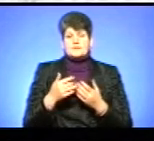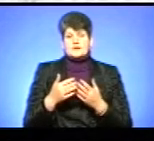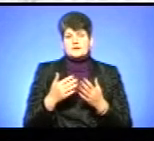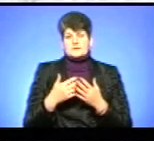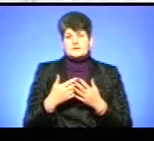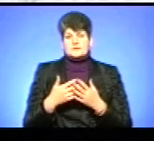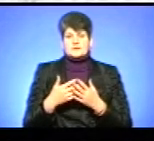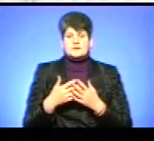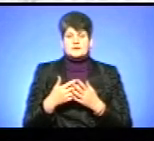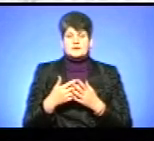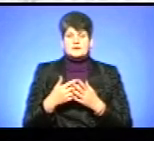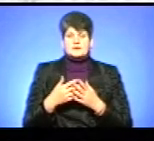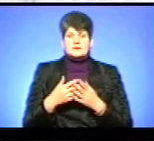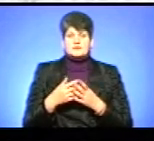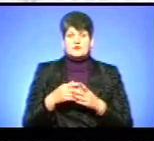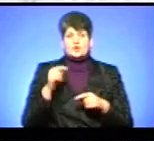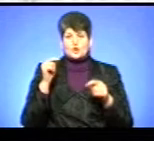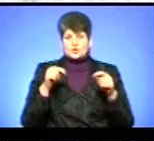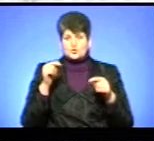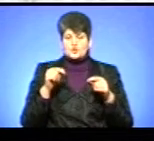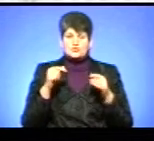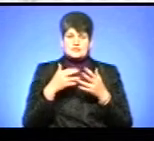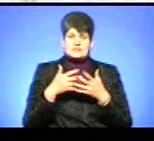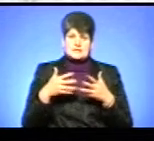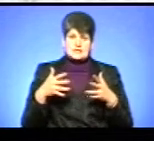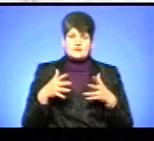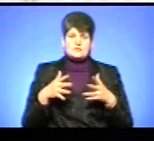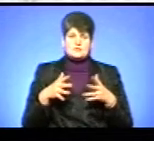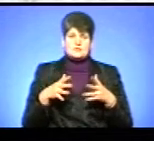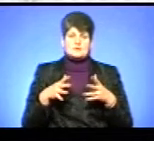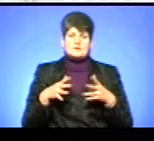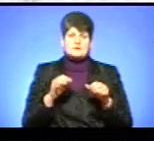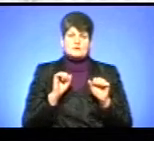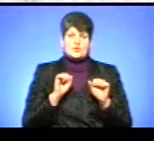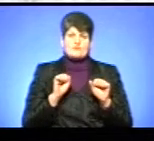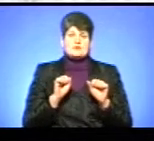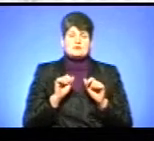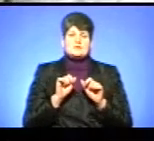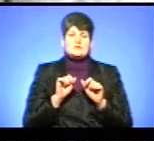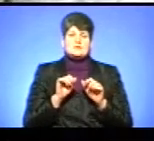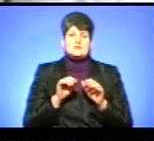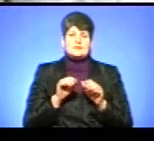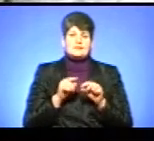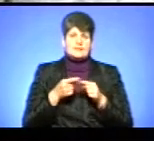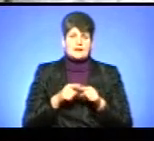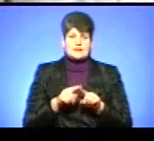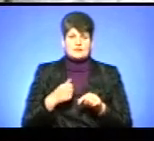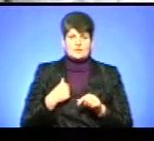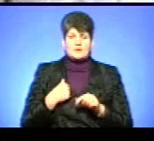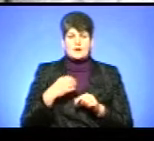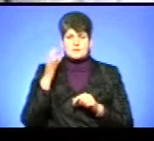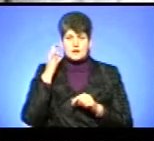думаю, десь від душу від снігу. В основному це захист, маскування засобів, там, пересування, техніки військових. Бригаду, які я служив, то